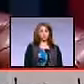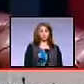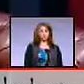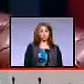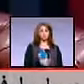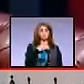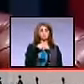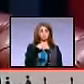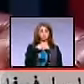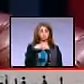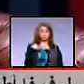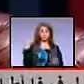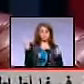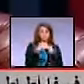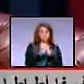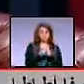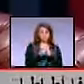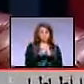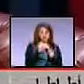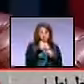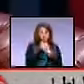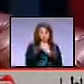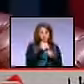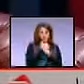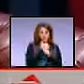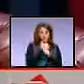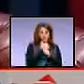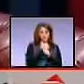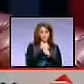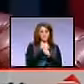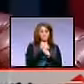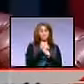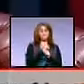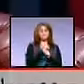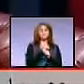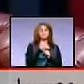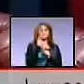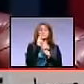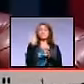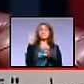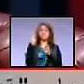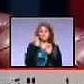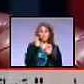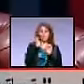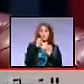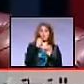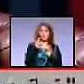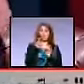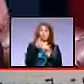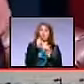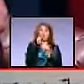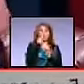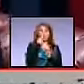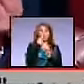النقطة اللي جمعتنا انا وبلال لما جينا نبتدي شغلنا مع بعض هو كانت البسطاء، الناس